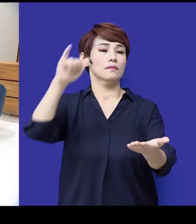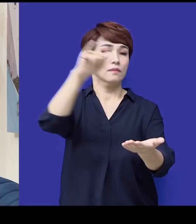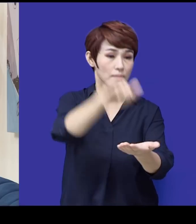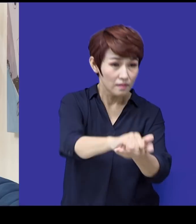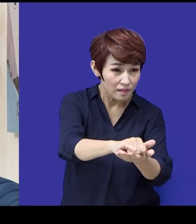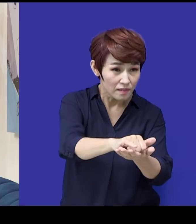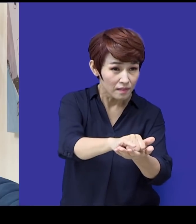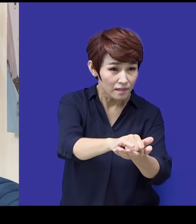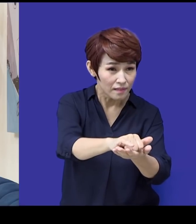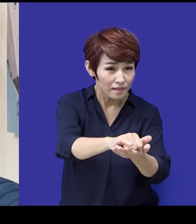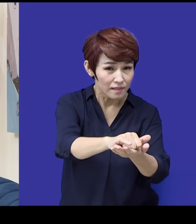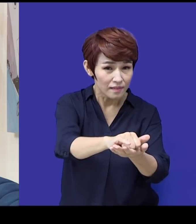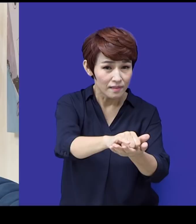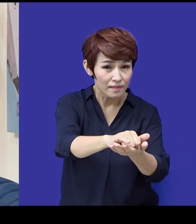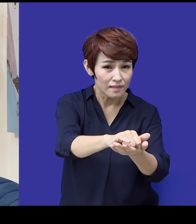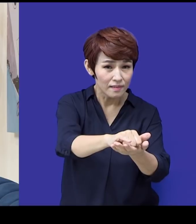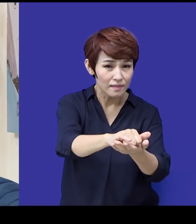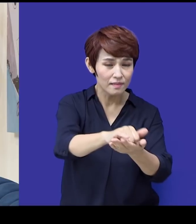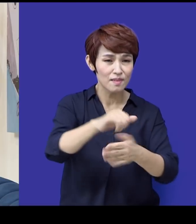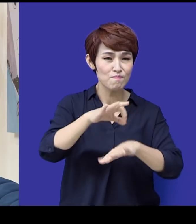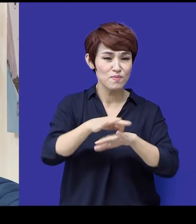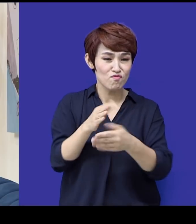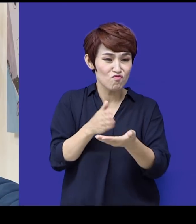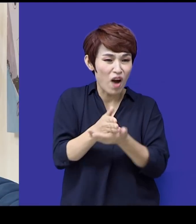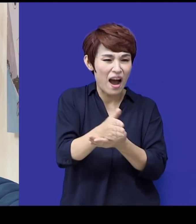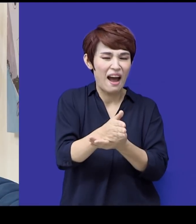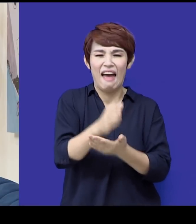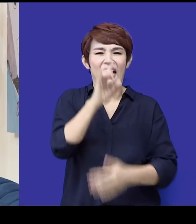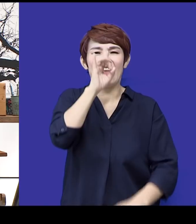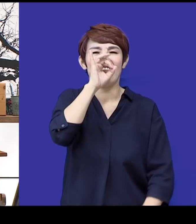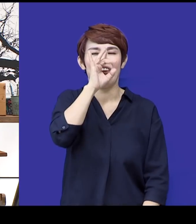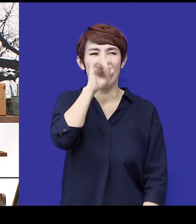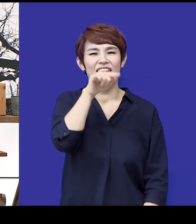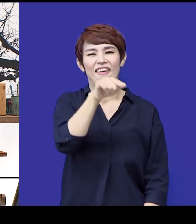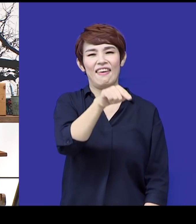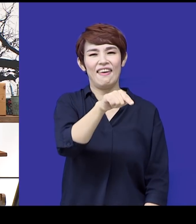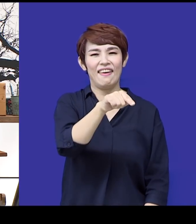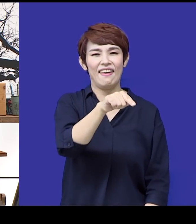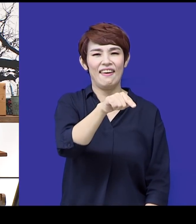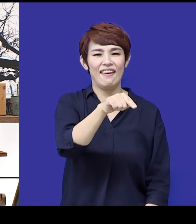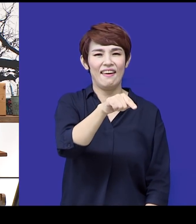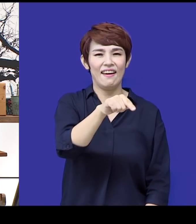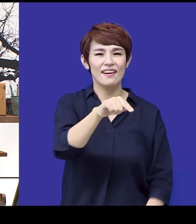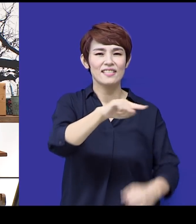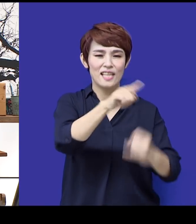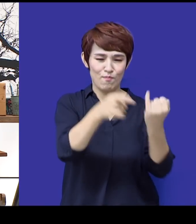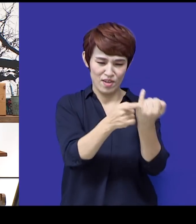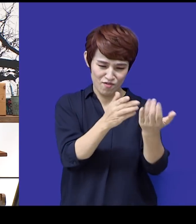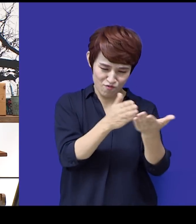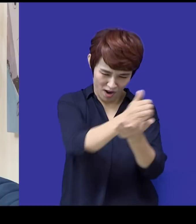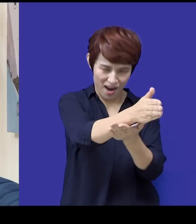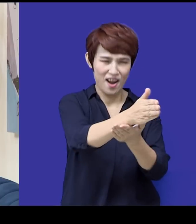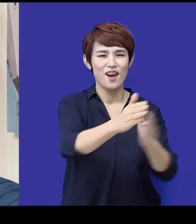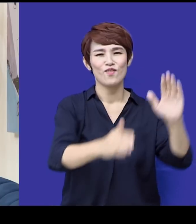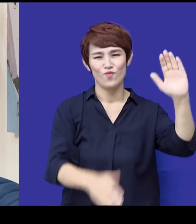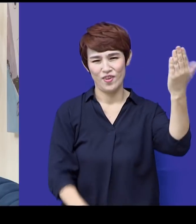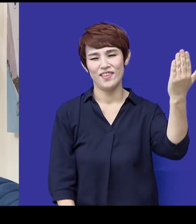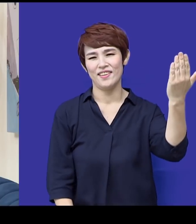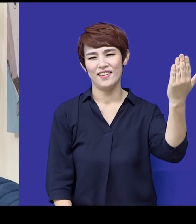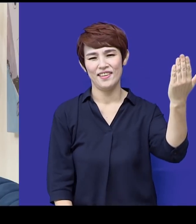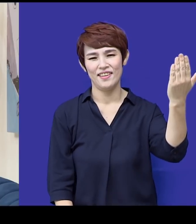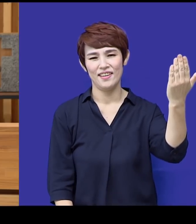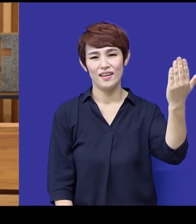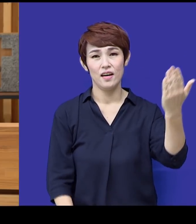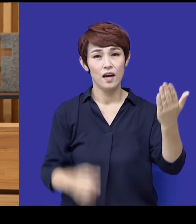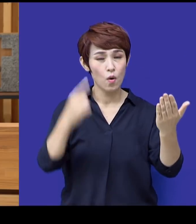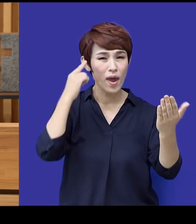보니까 피부과 의사가 가서는 안 될 자리더라고요. 아. 산부인과 의사가 나